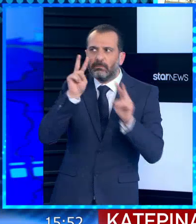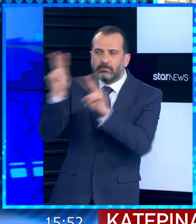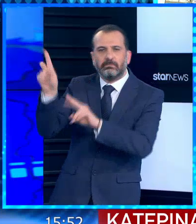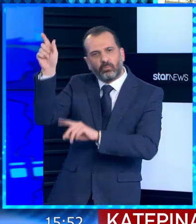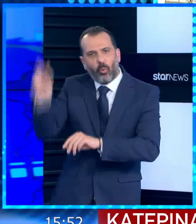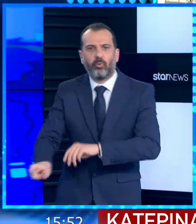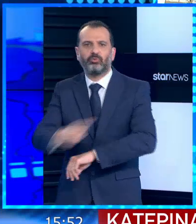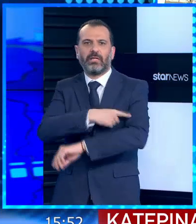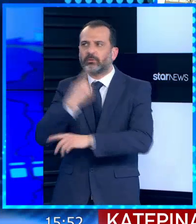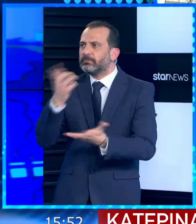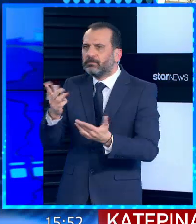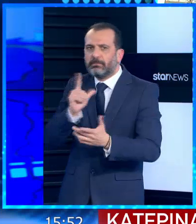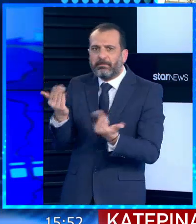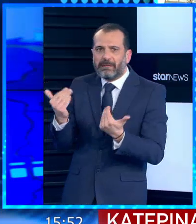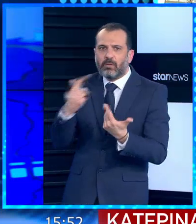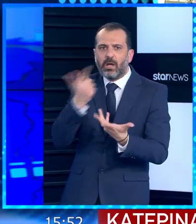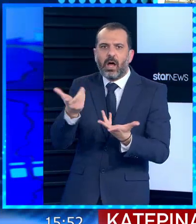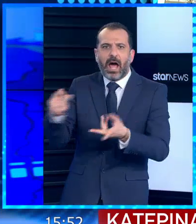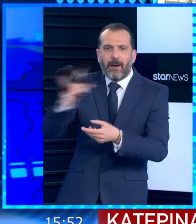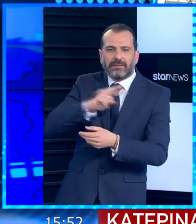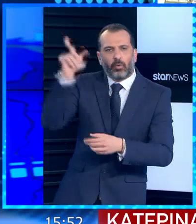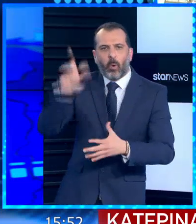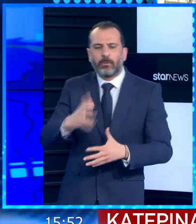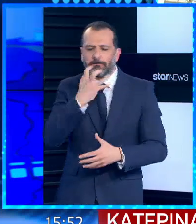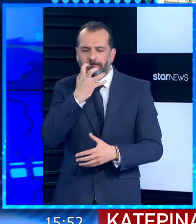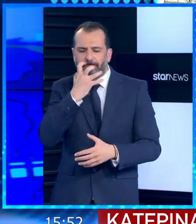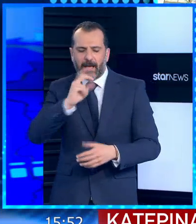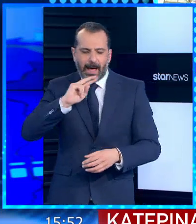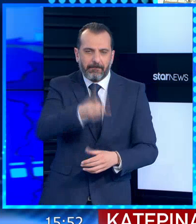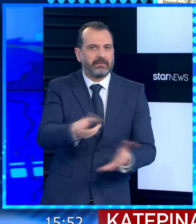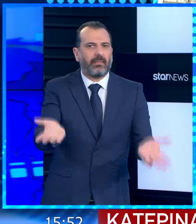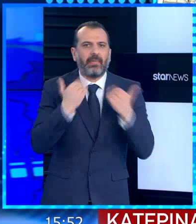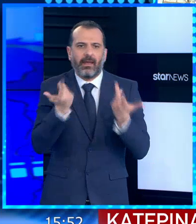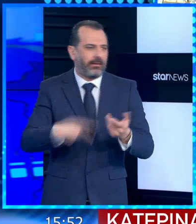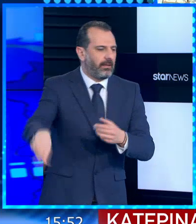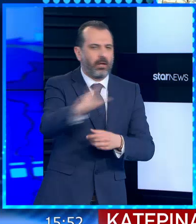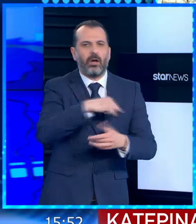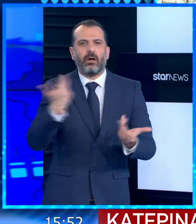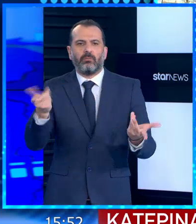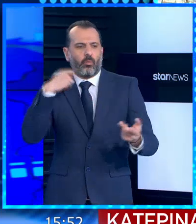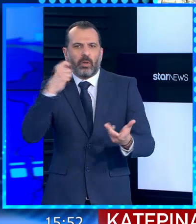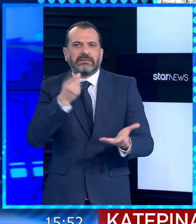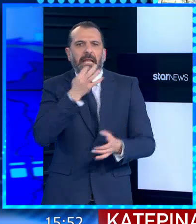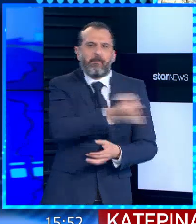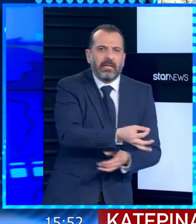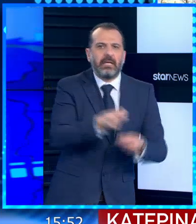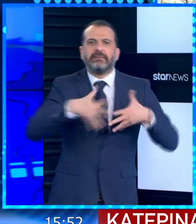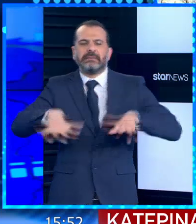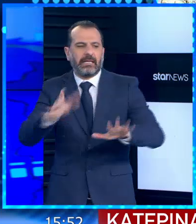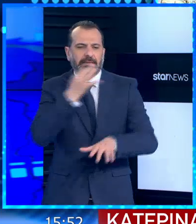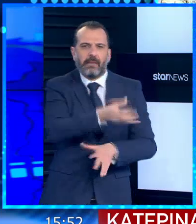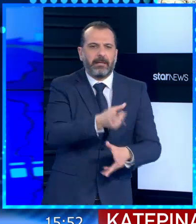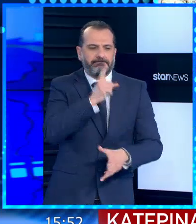και όλοι ζητούσαν μια απάντηση. Για εκείνες τις πρώτες στιγμές δεν είχε καμία απάντηση να δώσει σε αυτούς τους ανθρώπους.